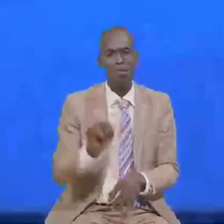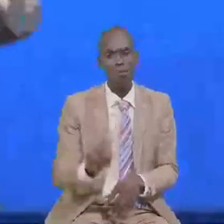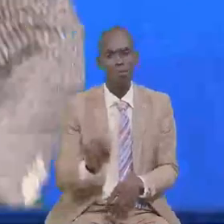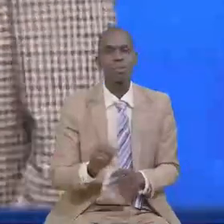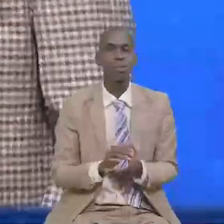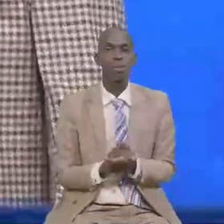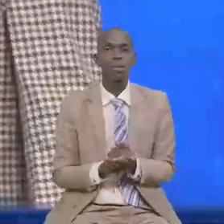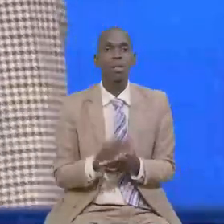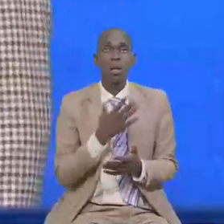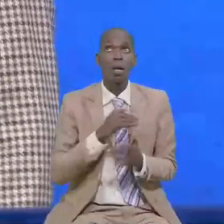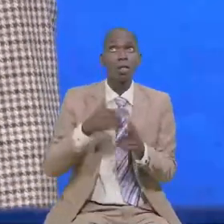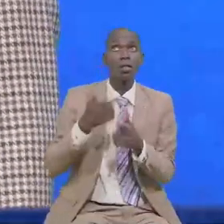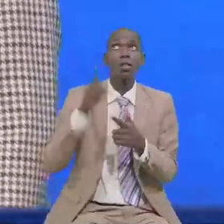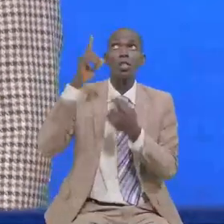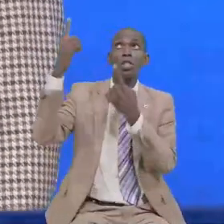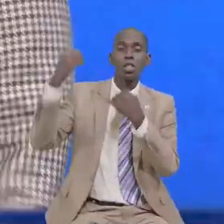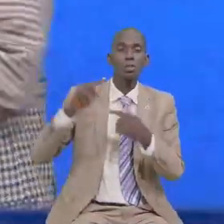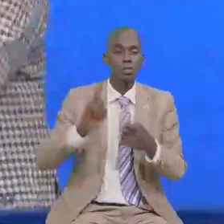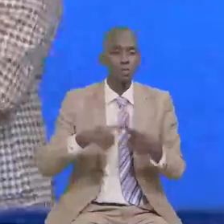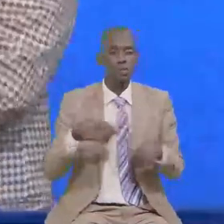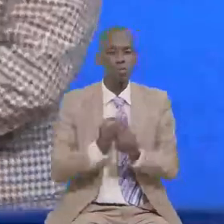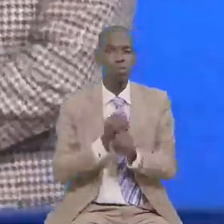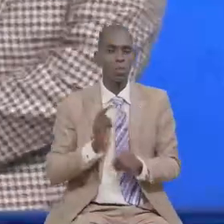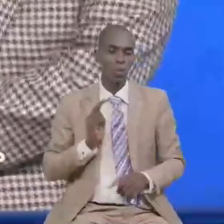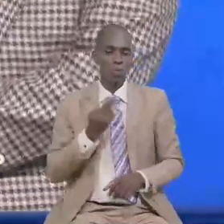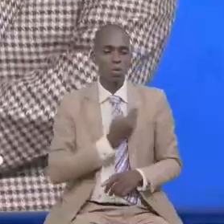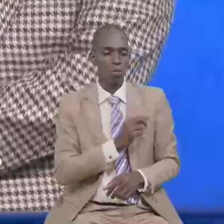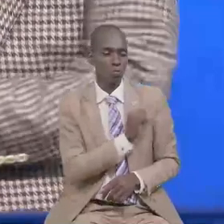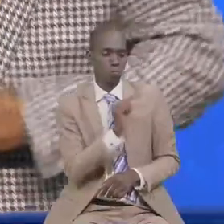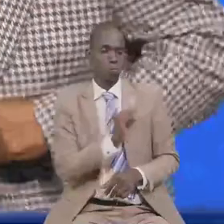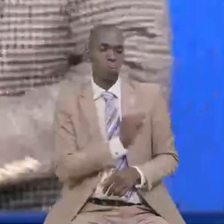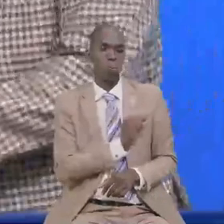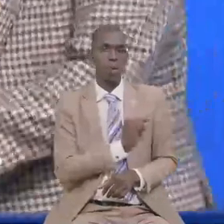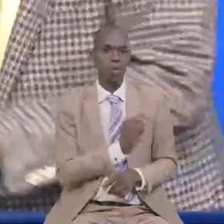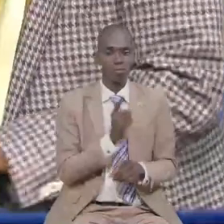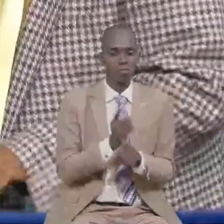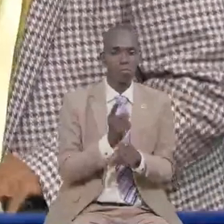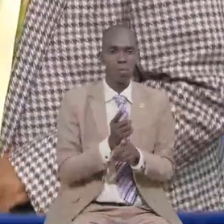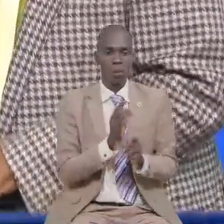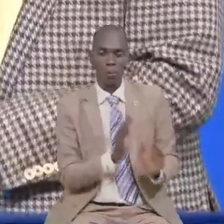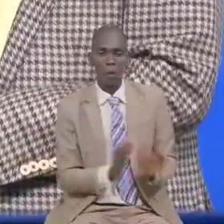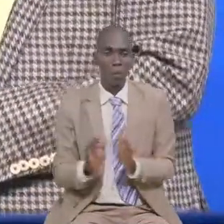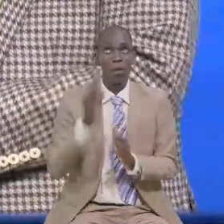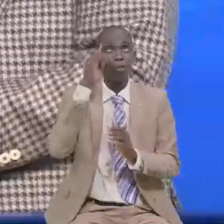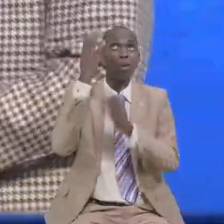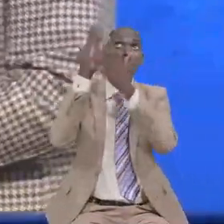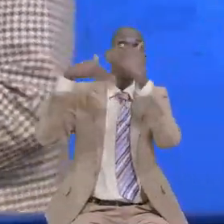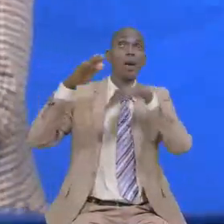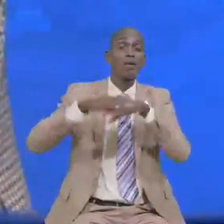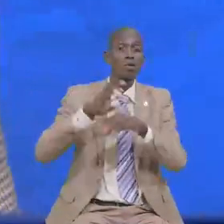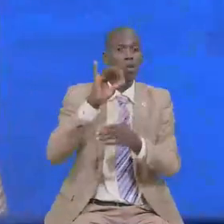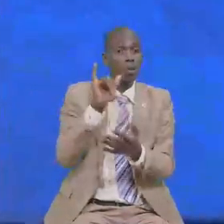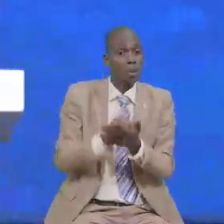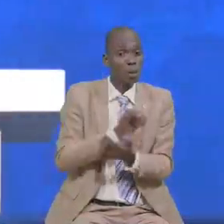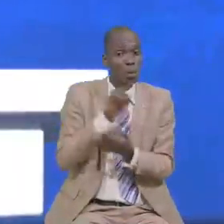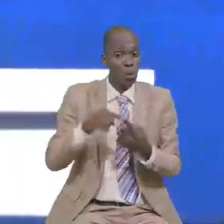terrestres. Il est venu nous qualifier pour le ciel. Afin que lorsque nous